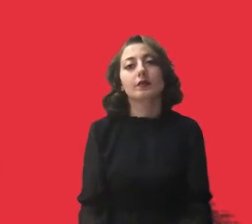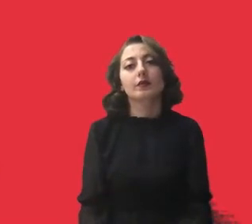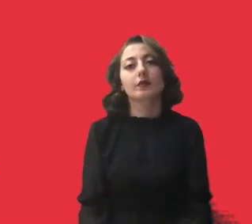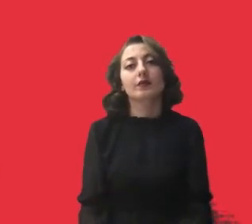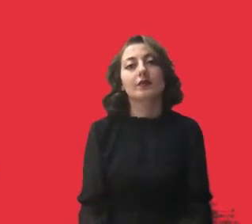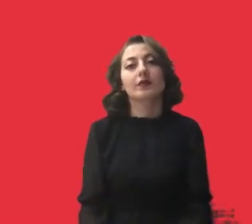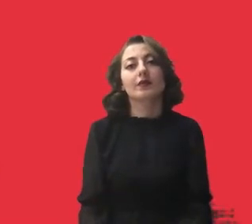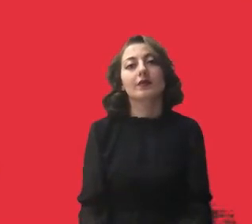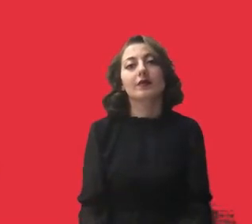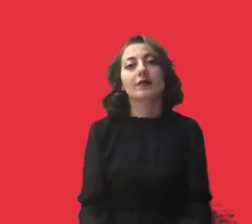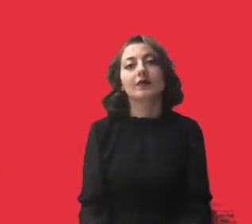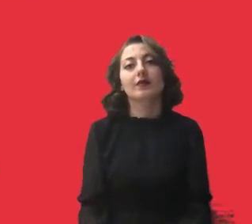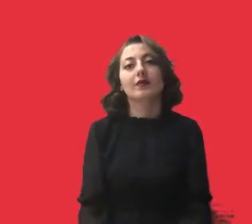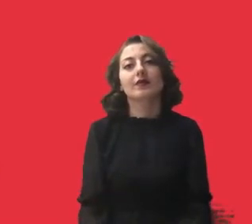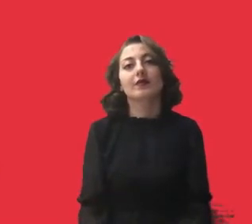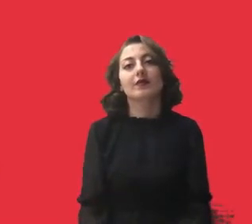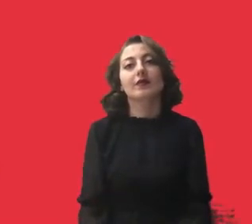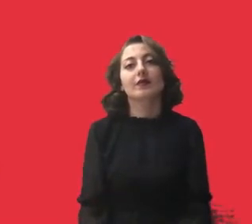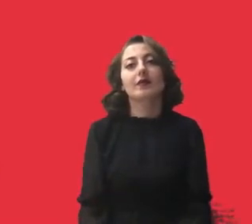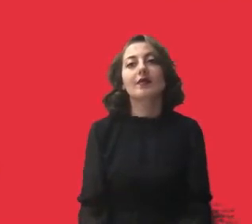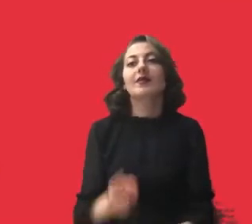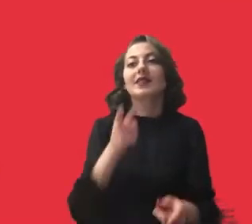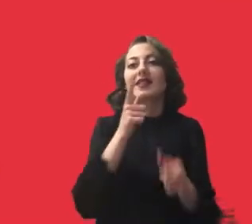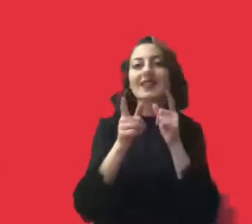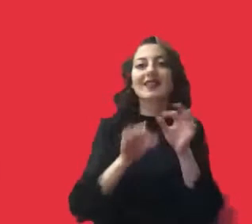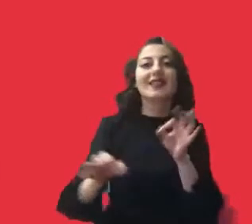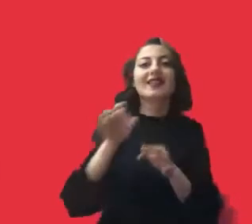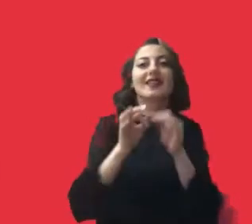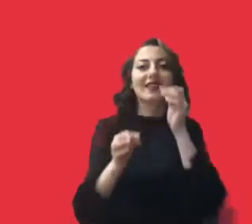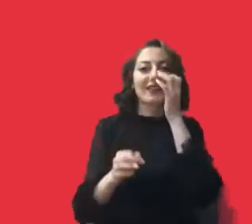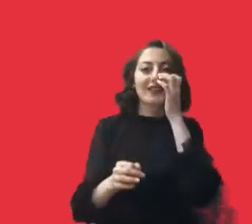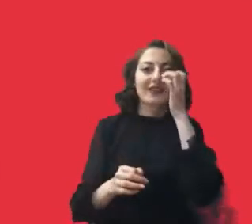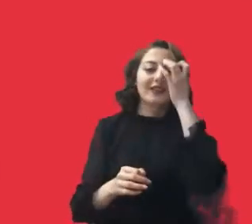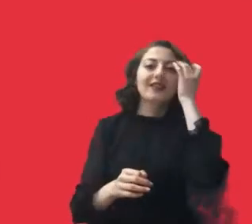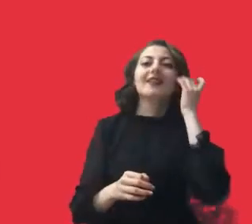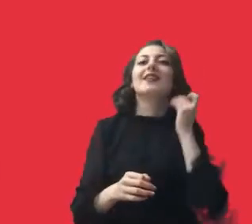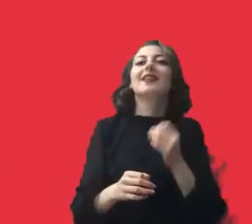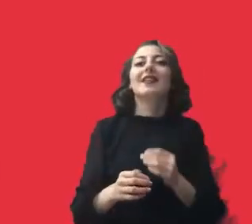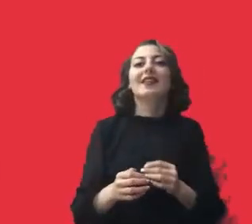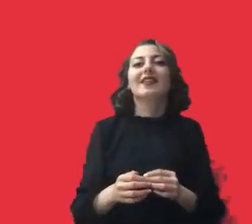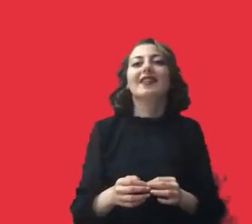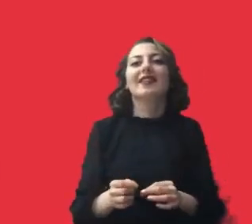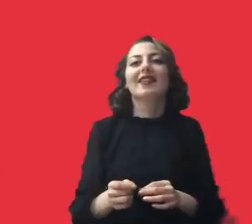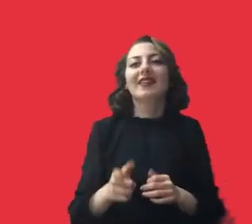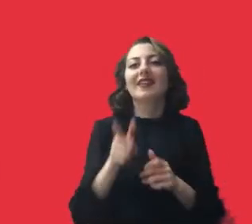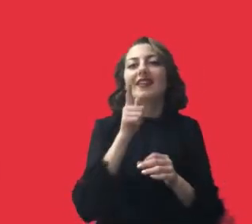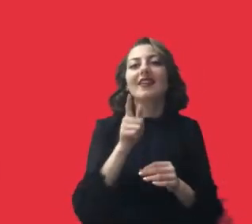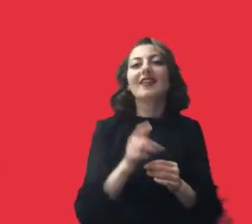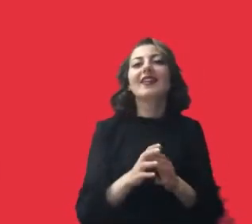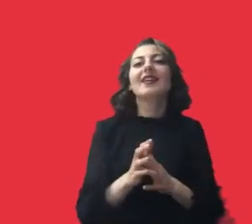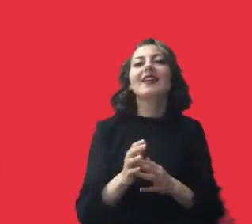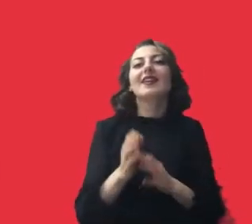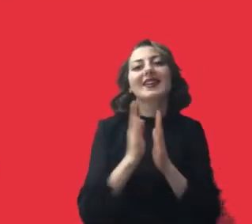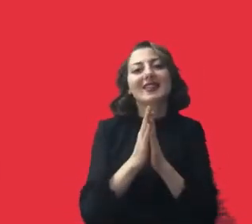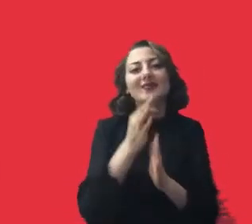Evet. Pardon, sesimi Yes, ayarlamaya çalışıyorum Erdem bir taraftan. I'm trying to İyice fix my kötü sesimi sound. yormamak için izleyicileri ama. Yok,